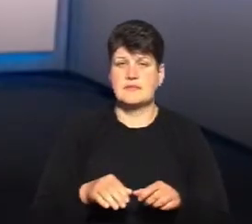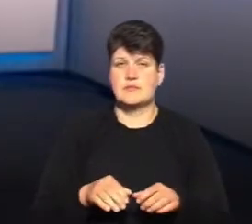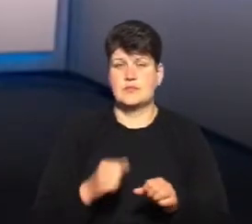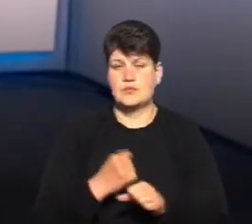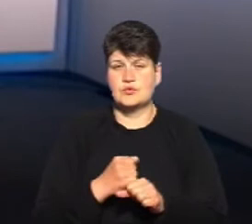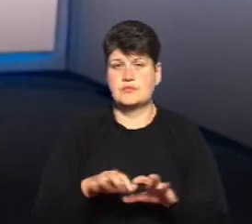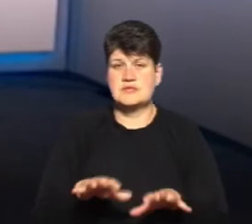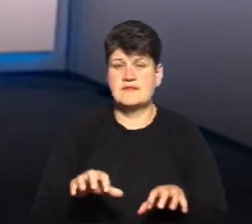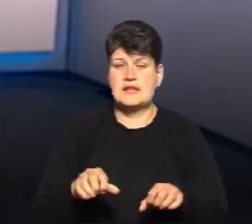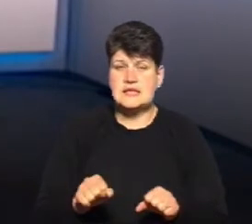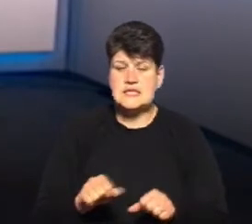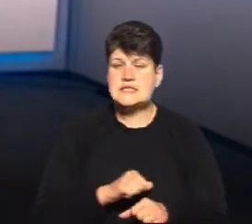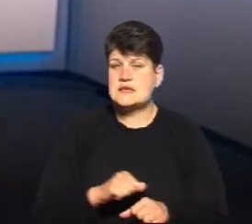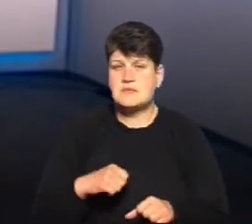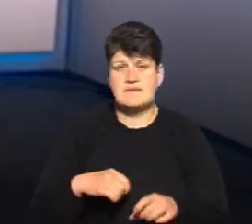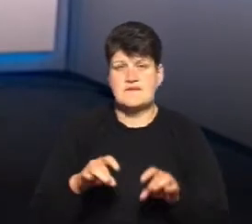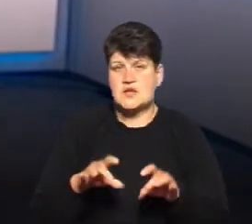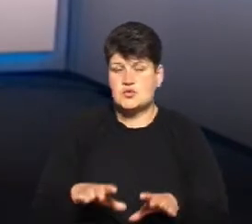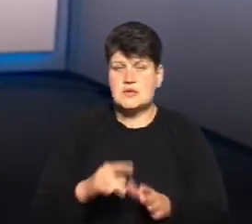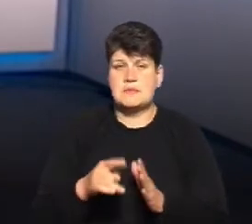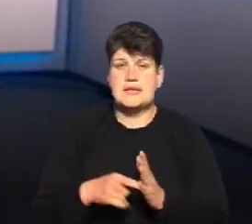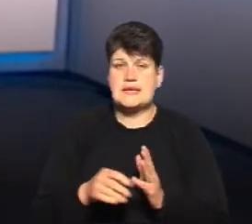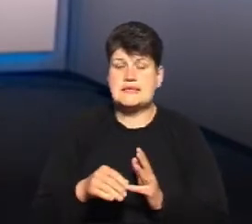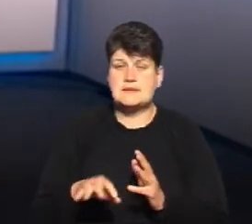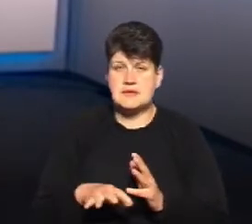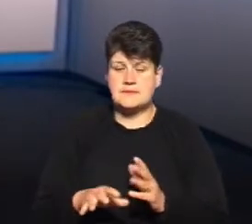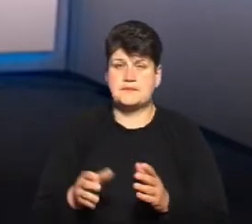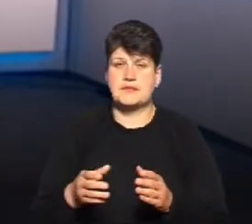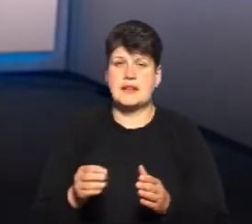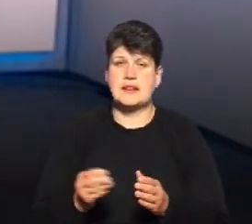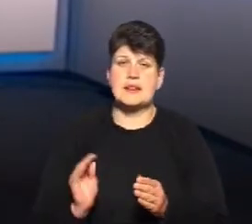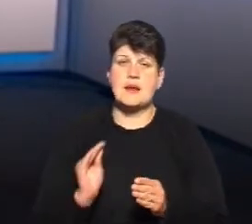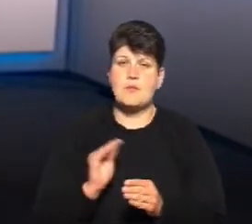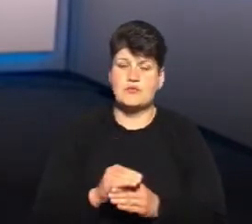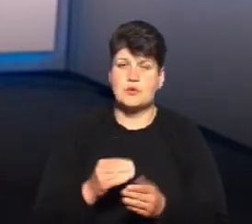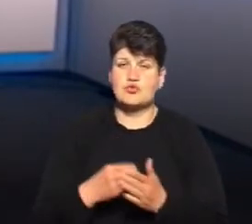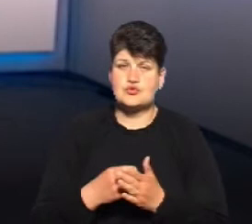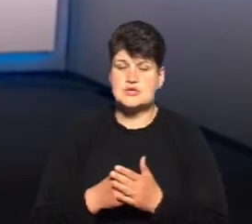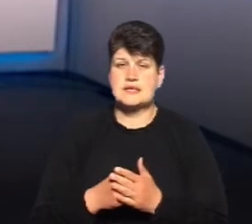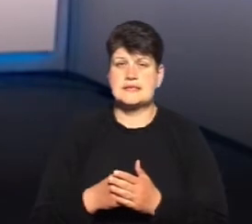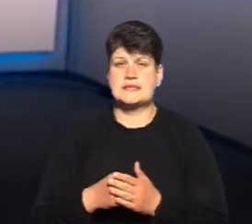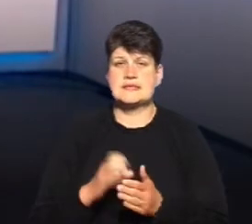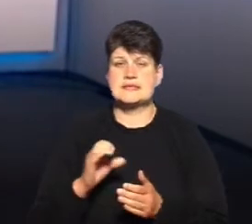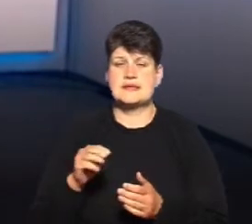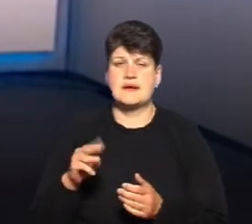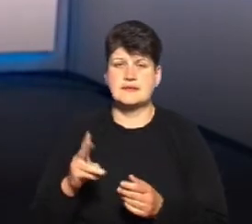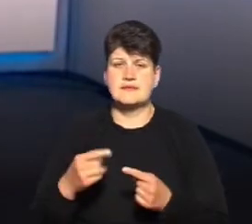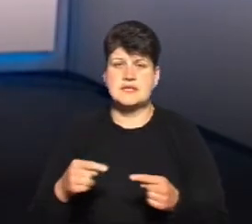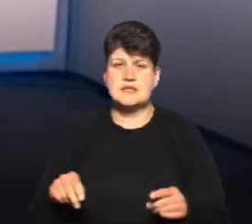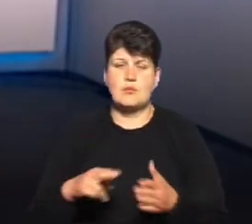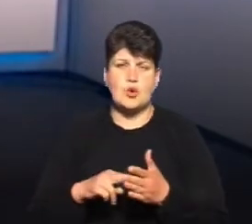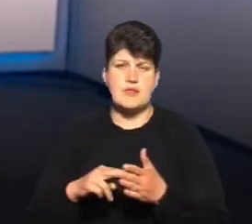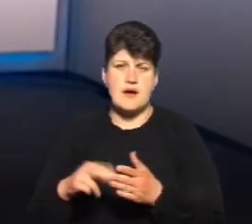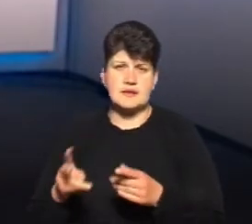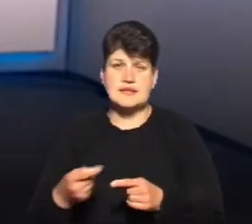питання щодо землі, самим вирішувати питання щодо наповнення бюджету, фактично встановлення статків різних податків. І це трошки спричинило